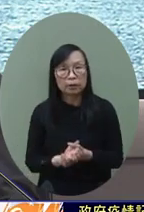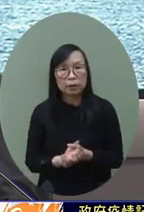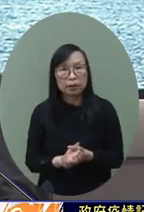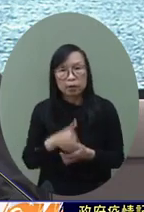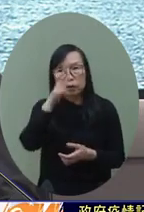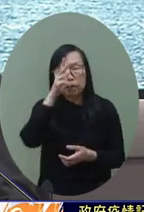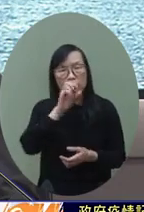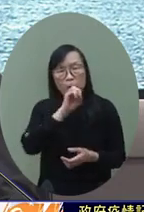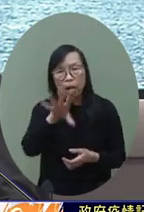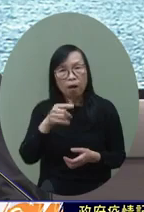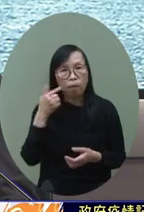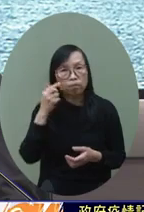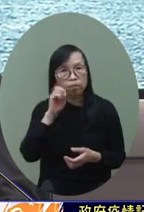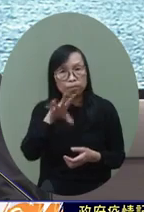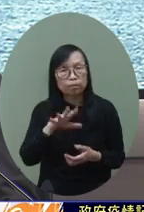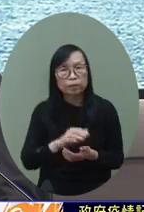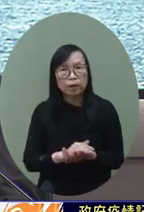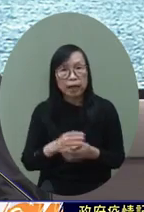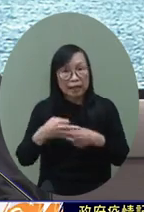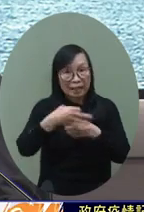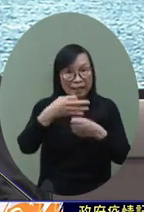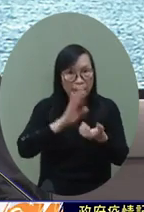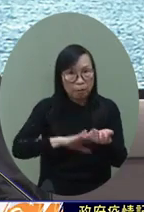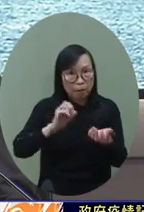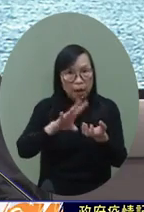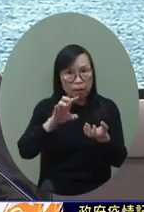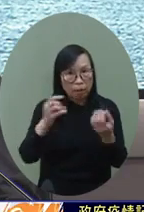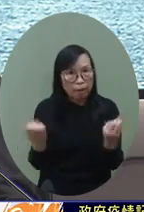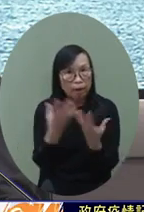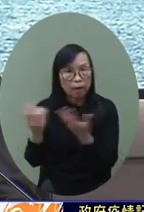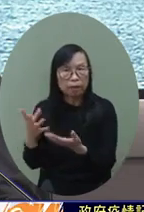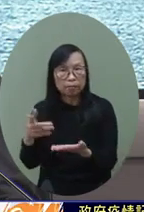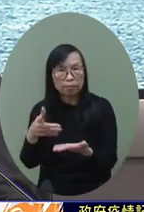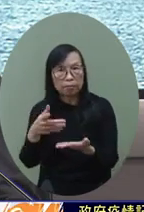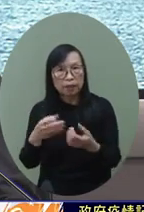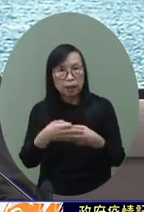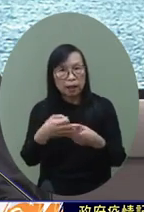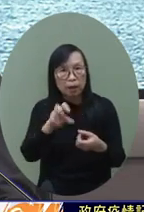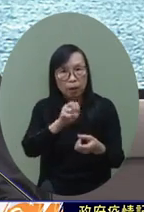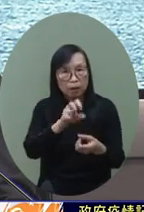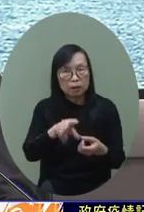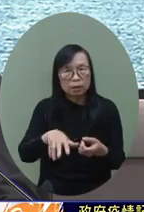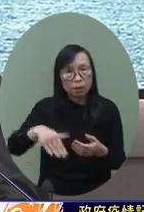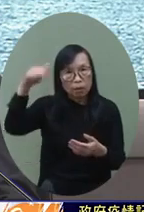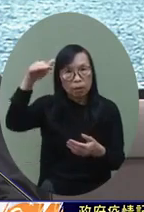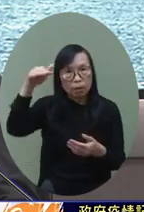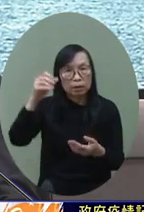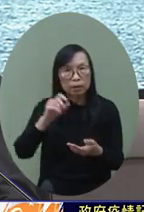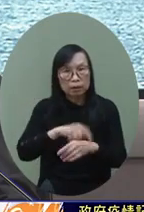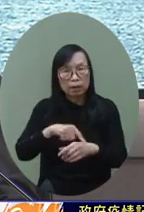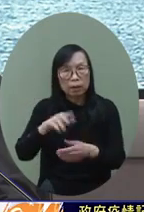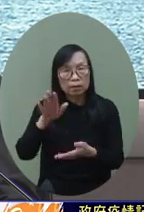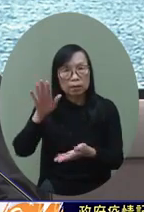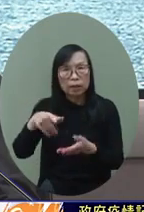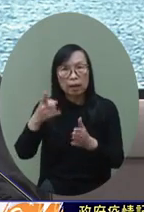府強調咗好多次咧，同第三波嘅分別就係佢維持一個高位好耐嘅時間，同埋落得好